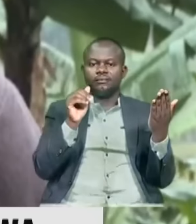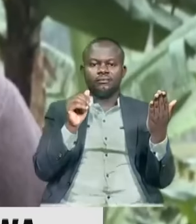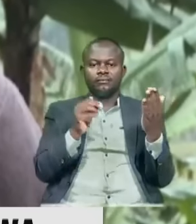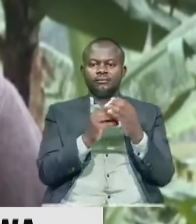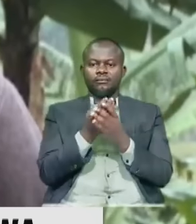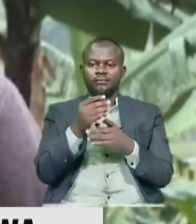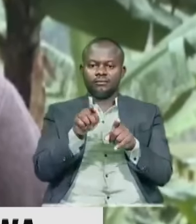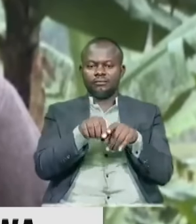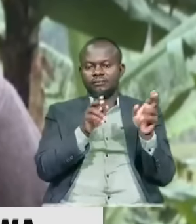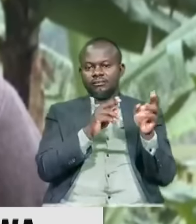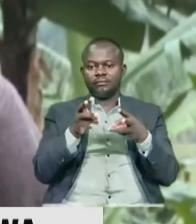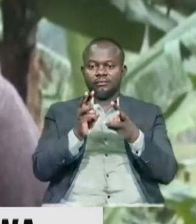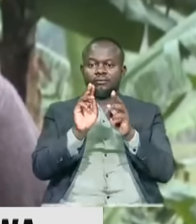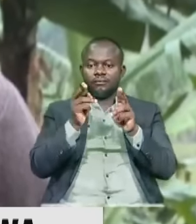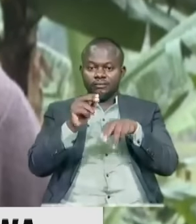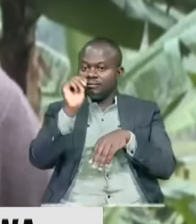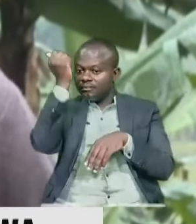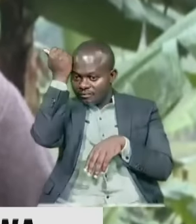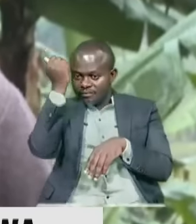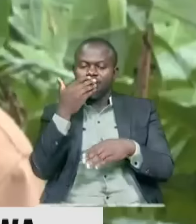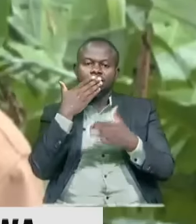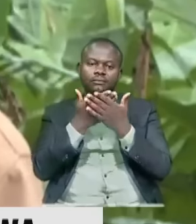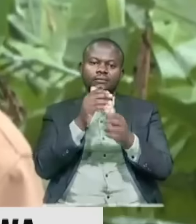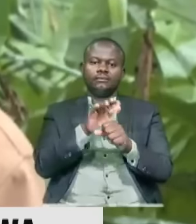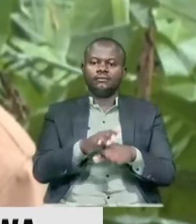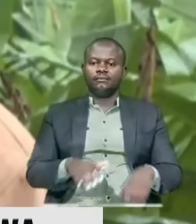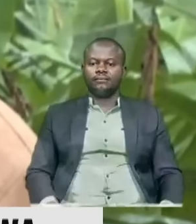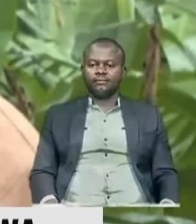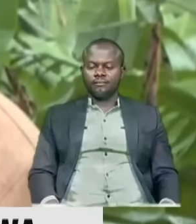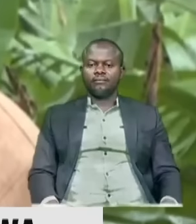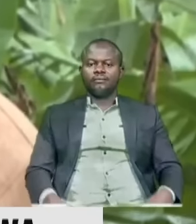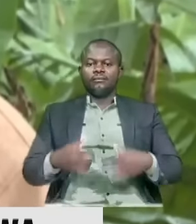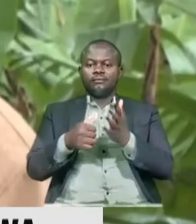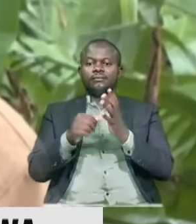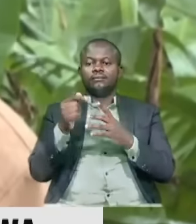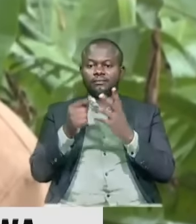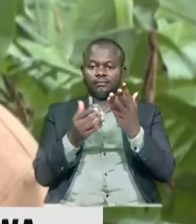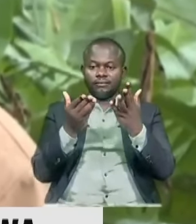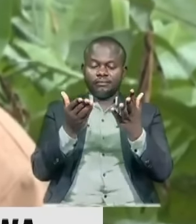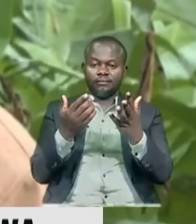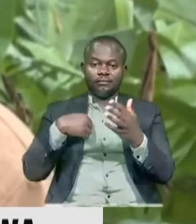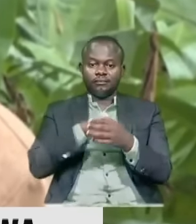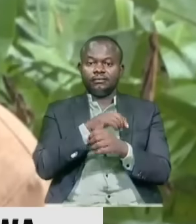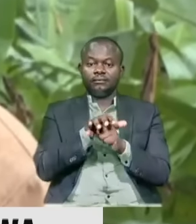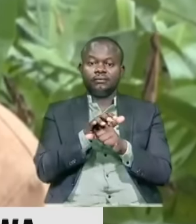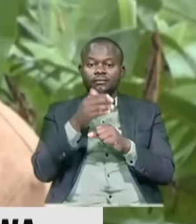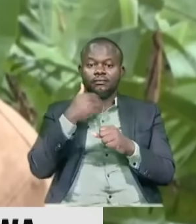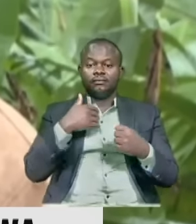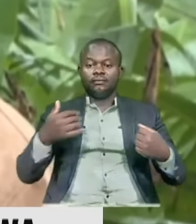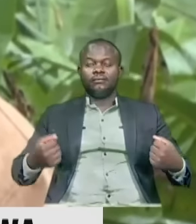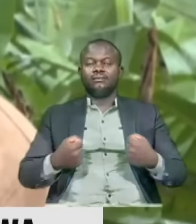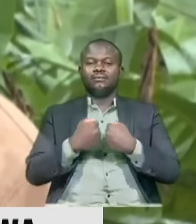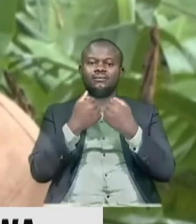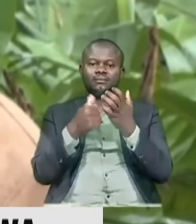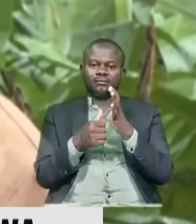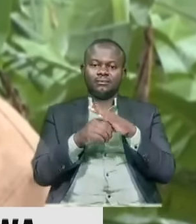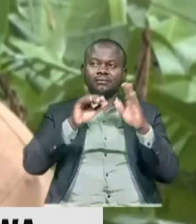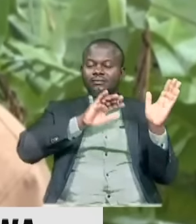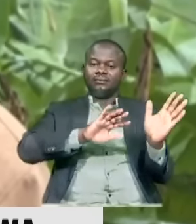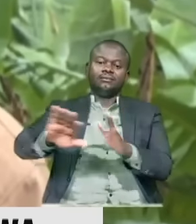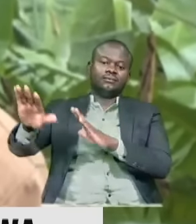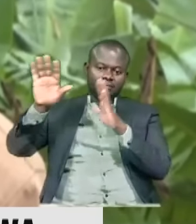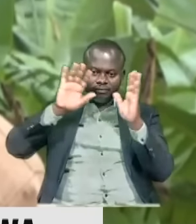rwera. Ubwo rero habayeho ubwishingizi byaba byiza kurushaho. Ikibazo gihari rero, dukunze guhura n'ibiza by'umuyaga